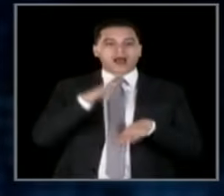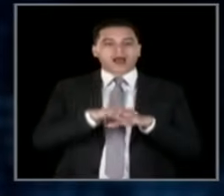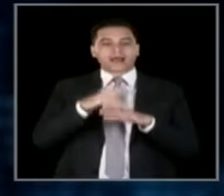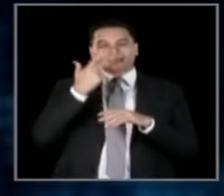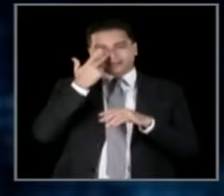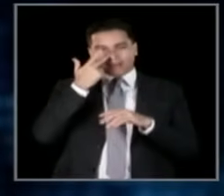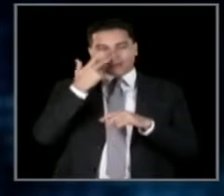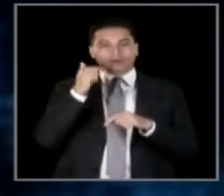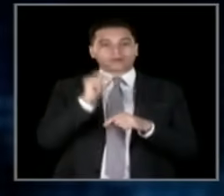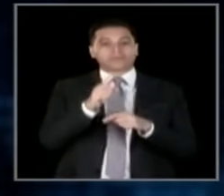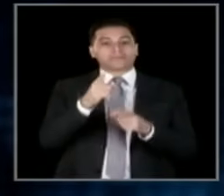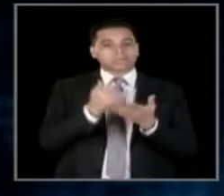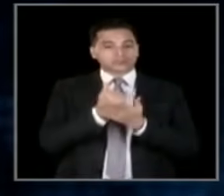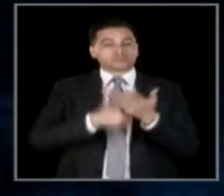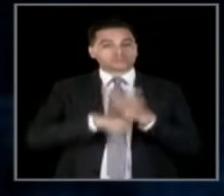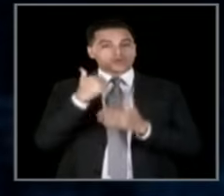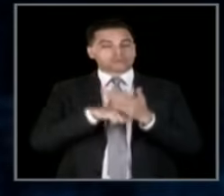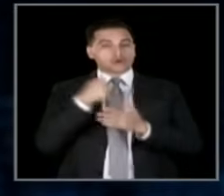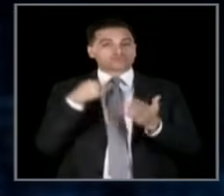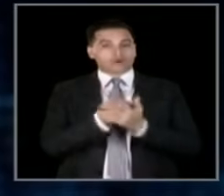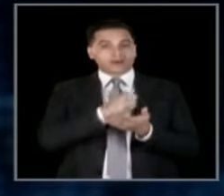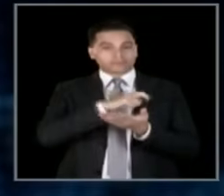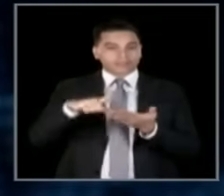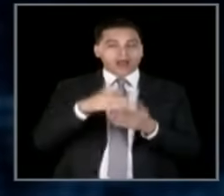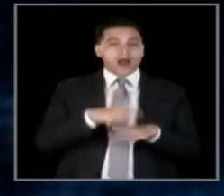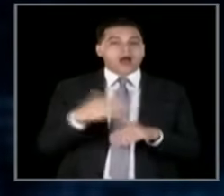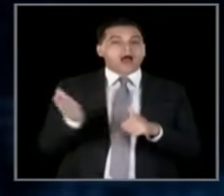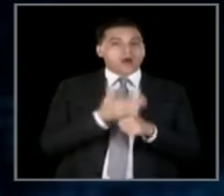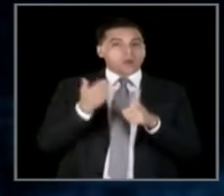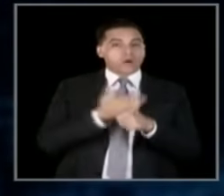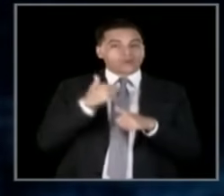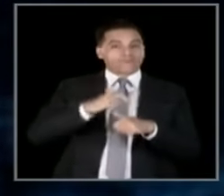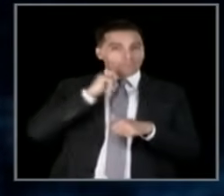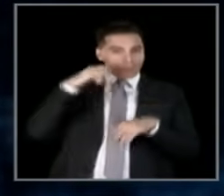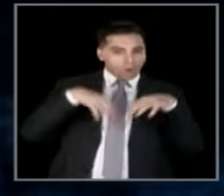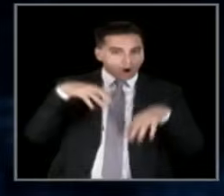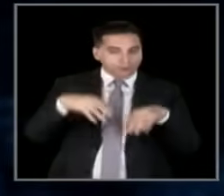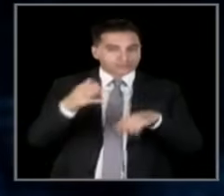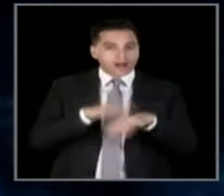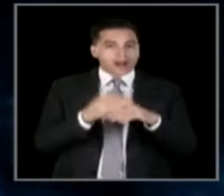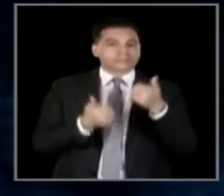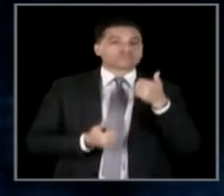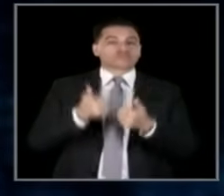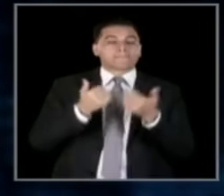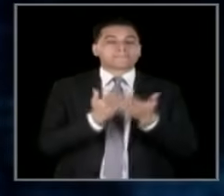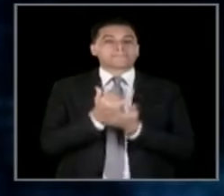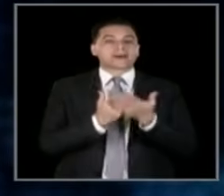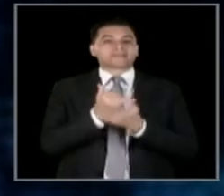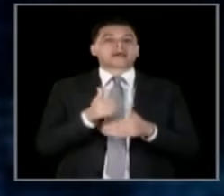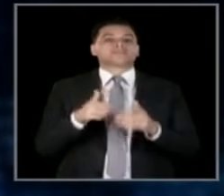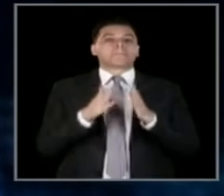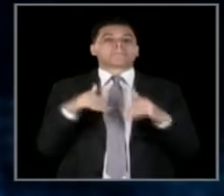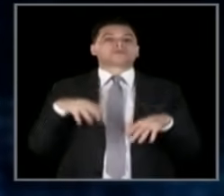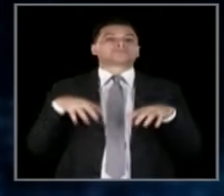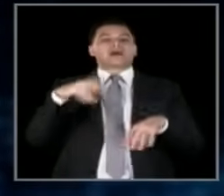الثانوية. حصلت المدرسة على المركز الأول على مستوى المحافظة بمسابقة مدارس مصر